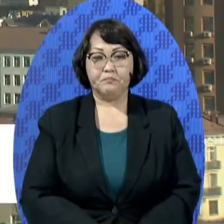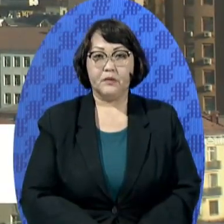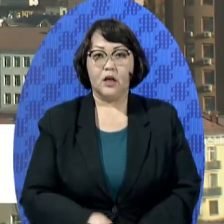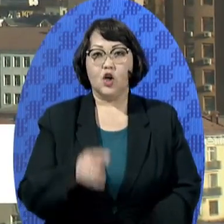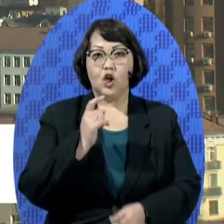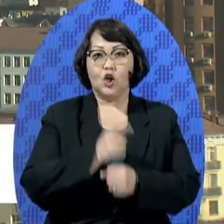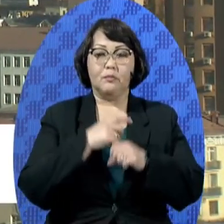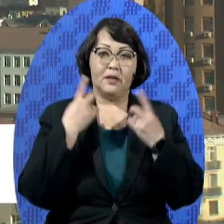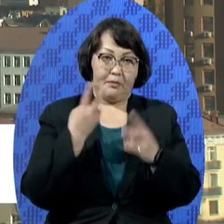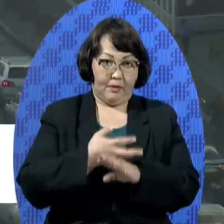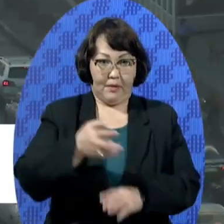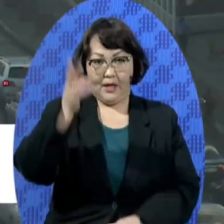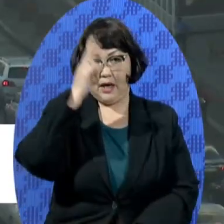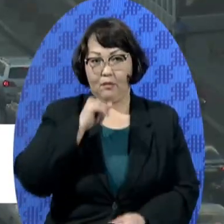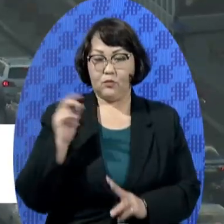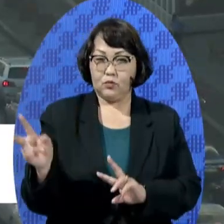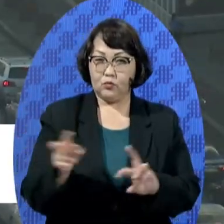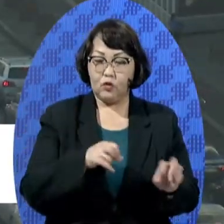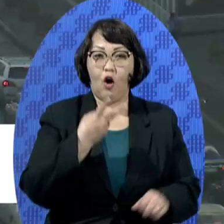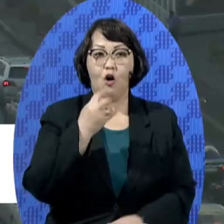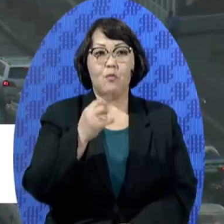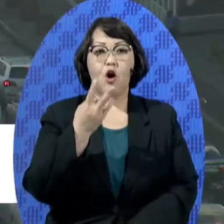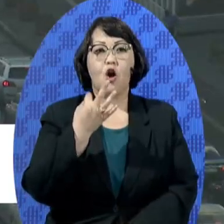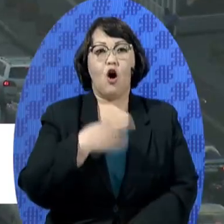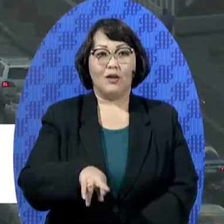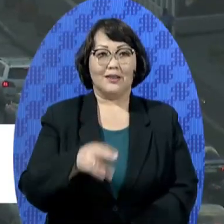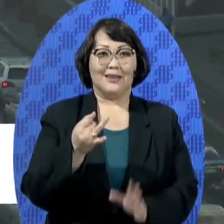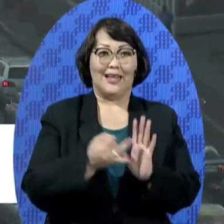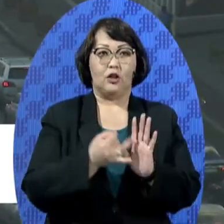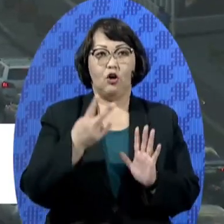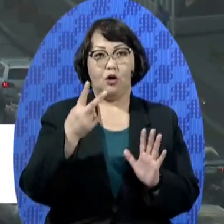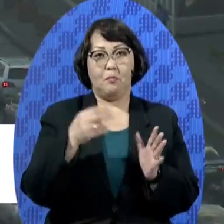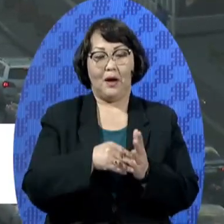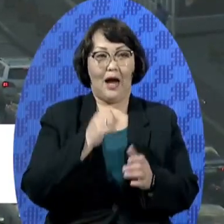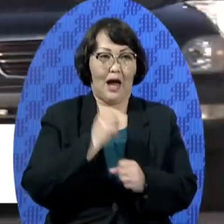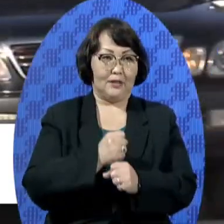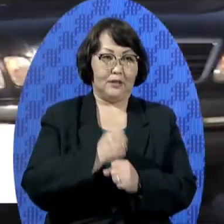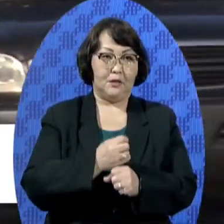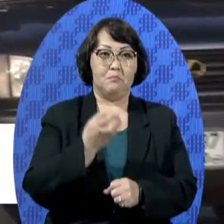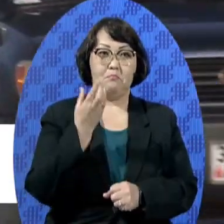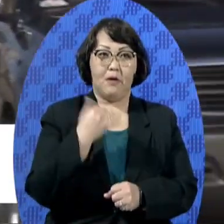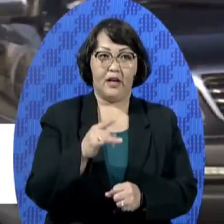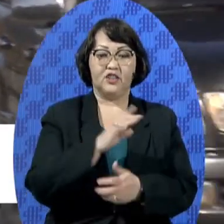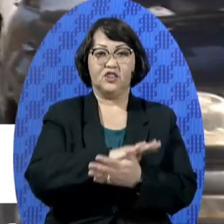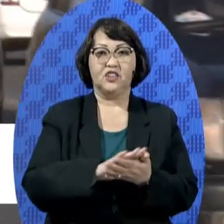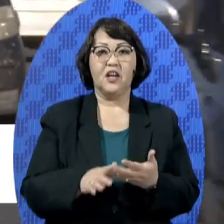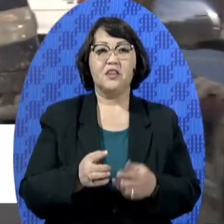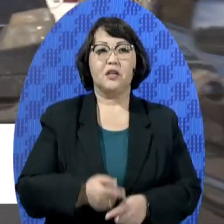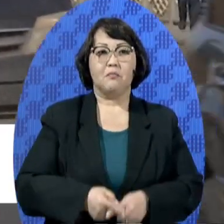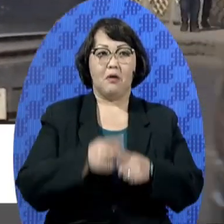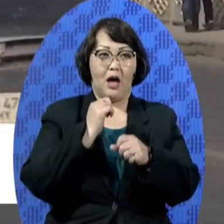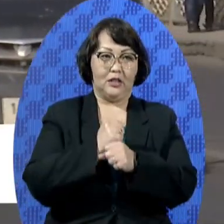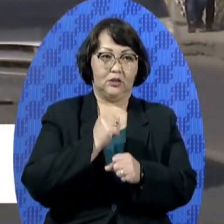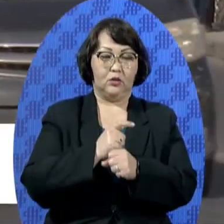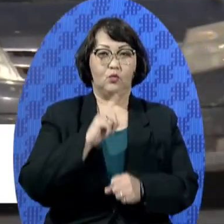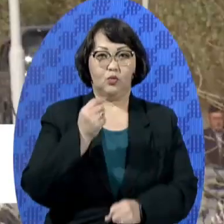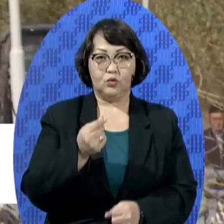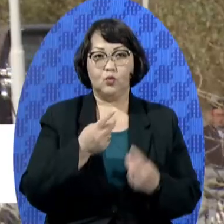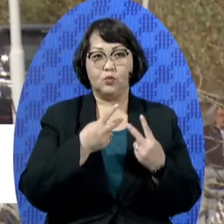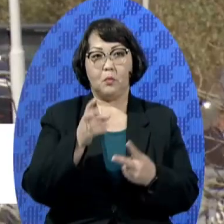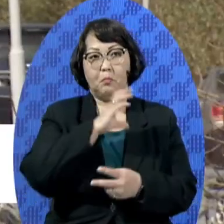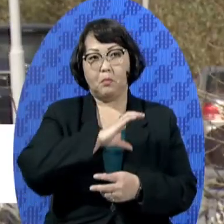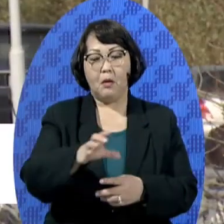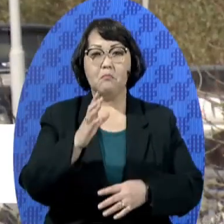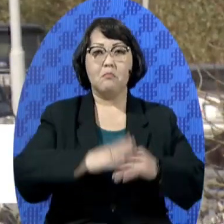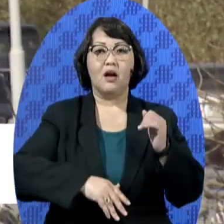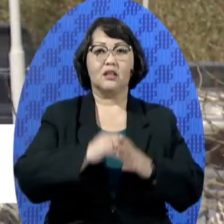Хөдөлмөр нийгэм хамгааллын яамнаас судалгаа хийхэд 2020 онд 72,000 гаруй ажлын байр шинээр нэмэгдэнэ гэсэн судалгаа гарсан. Ажиллах хүч үйлчлэгээний байгууллагууд,